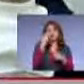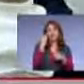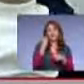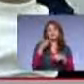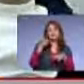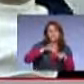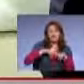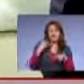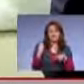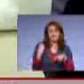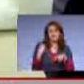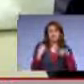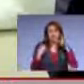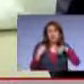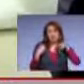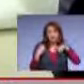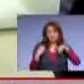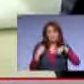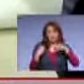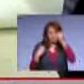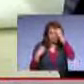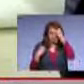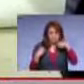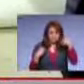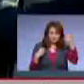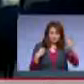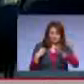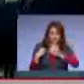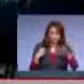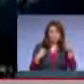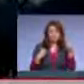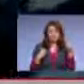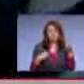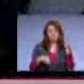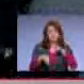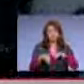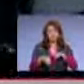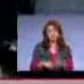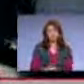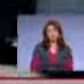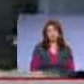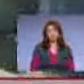انا حسيت ان في امل، لسه في امل ولسه في خير في الدنيا.